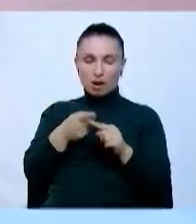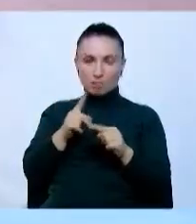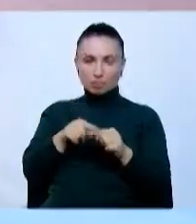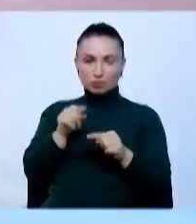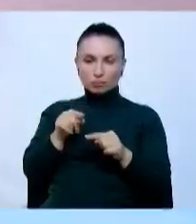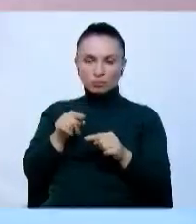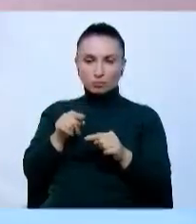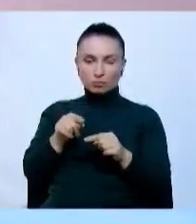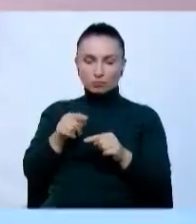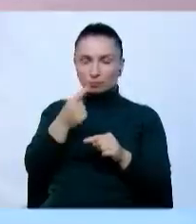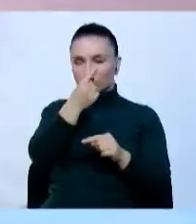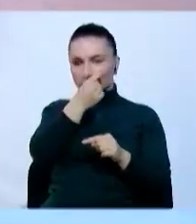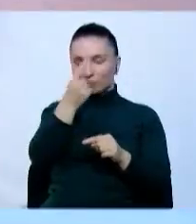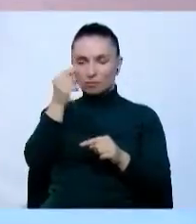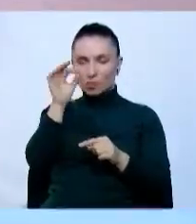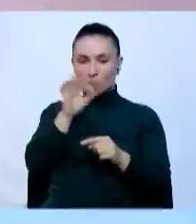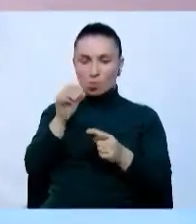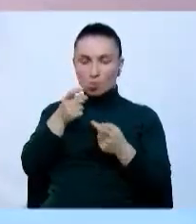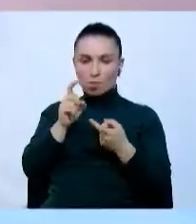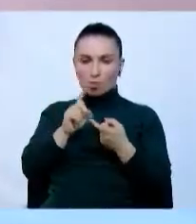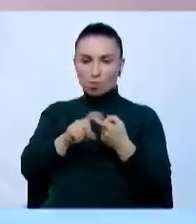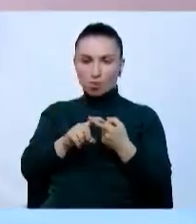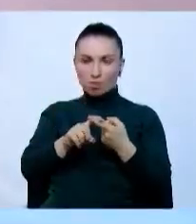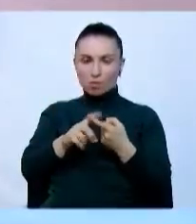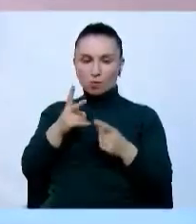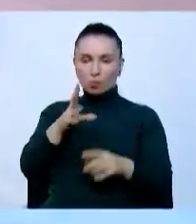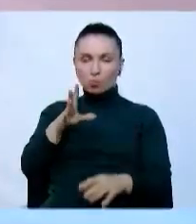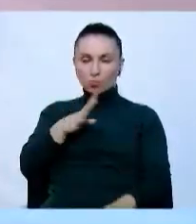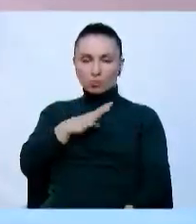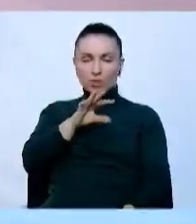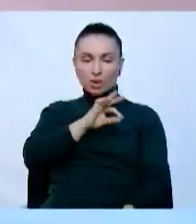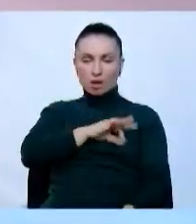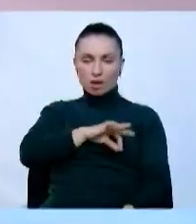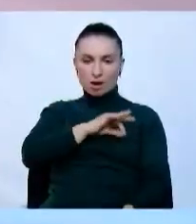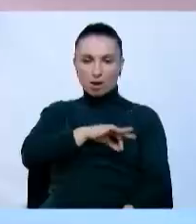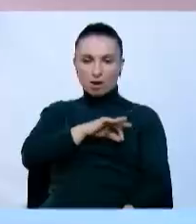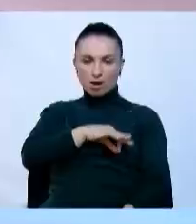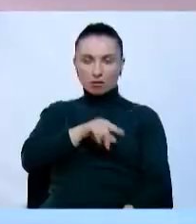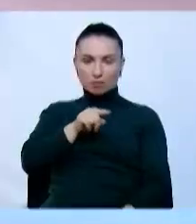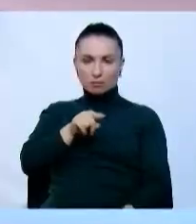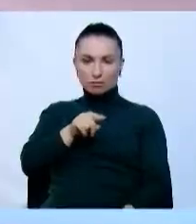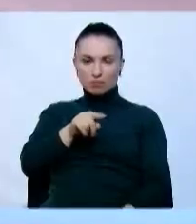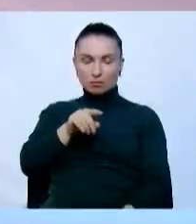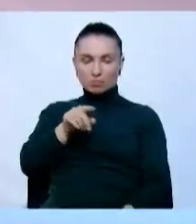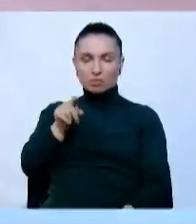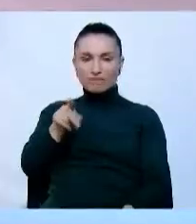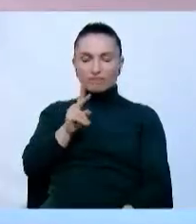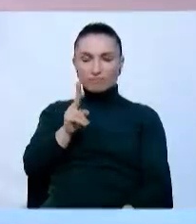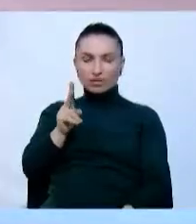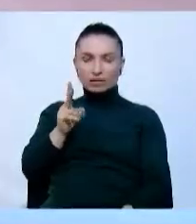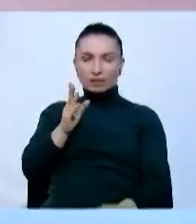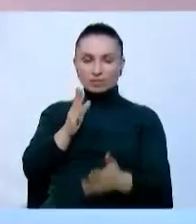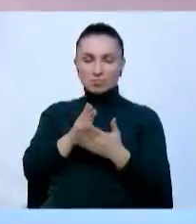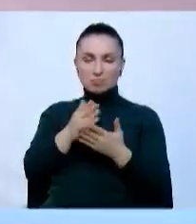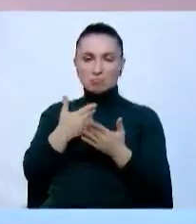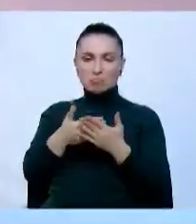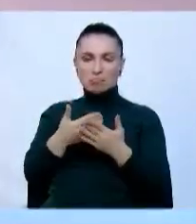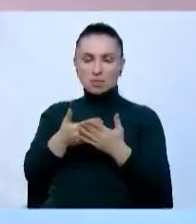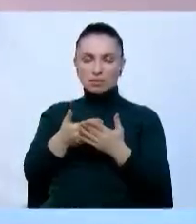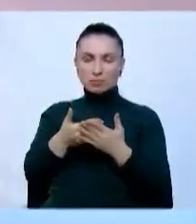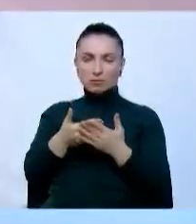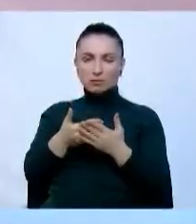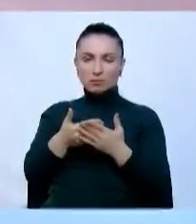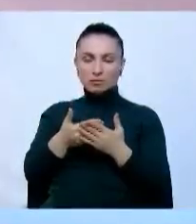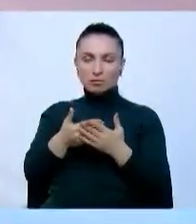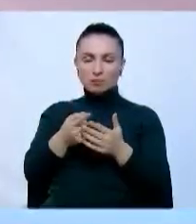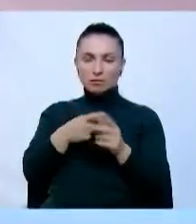ამიტომაც დამატენებელი თვალის წვეთები უმეტეს შემთხვევაში უნდა იყოს გამოყენებული თუნდაც იმ პაციენტებთან, ვისაც აქვთ მაგალითად